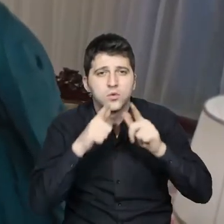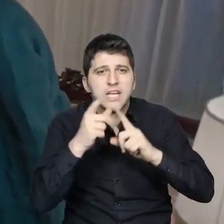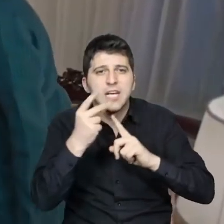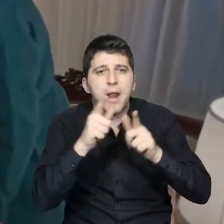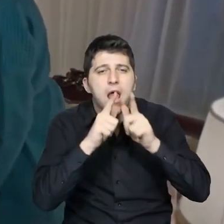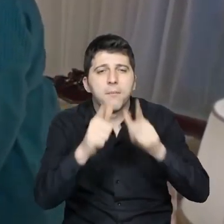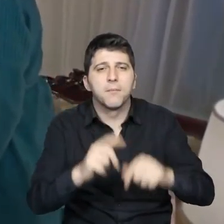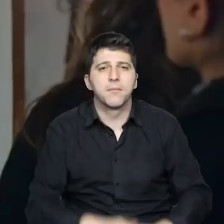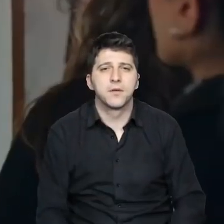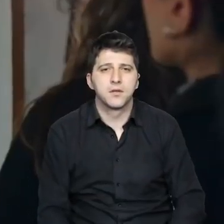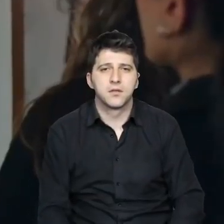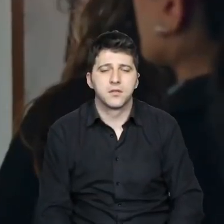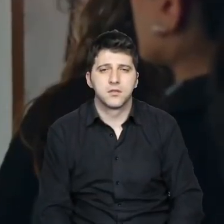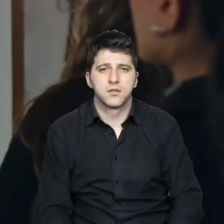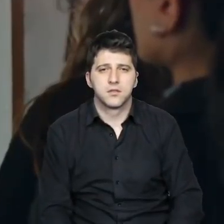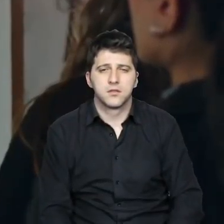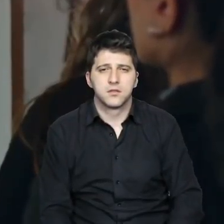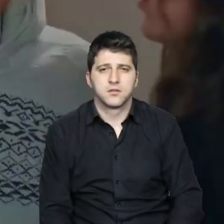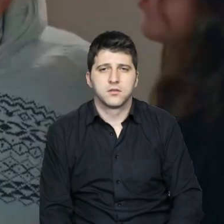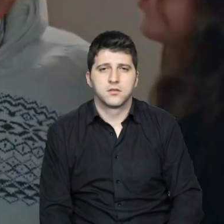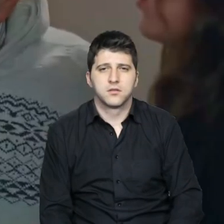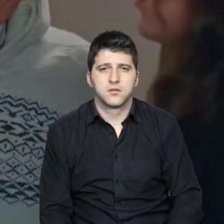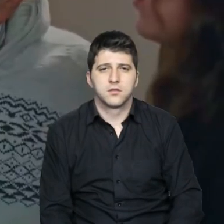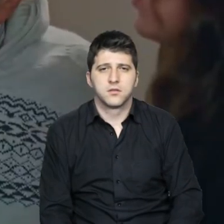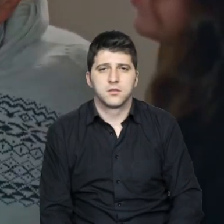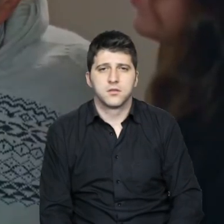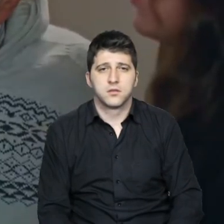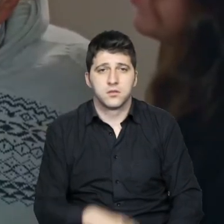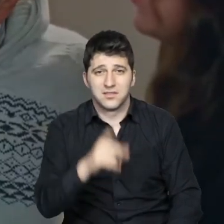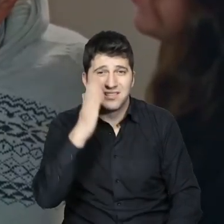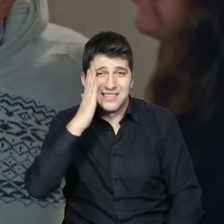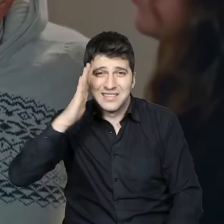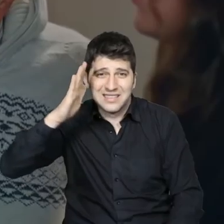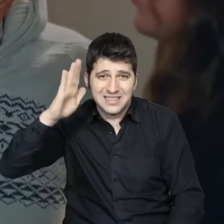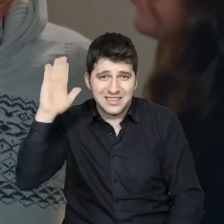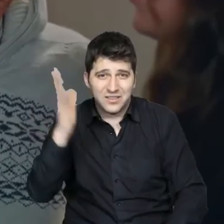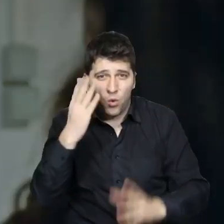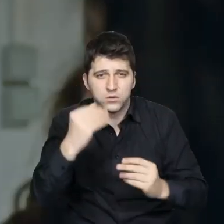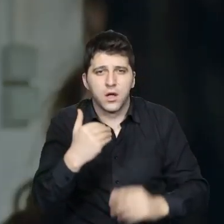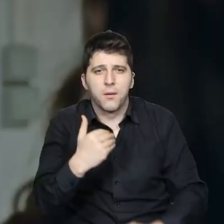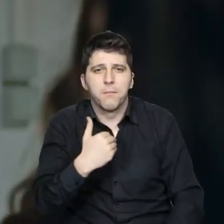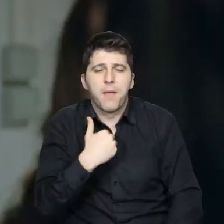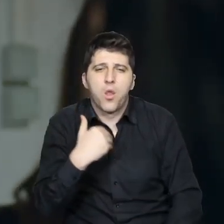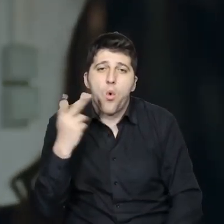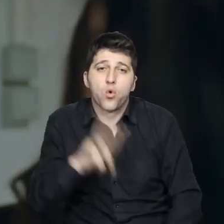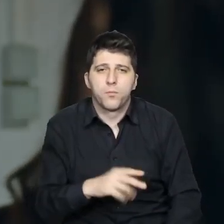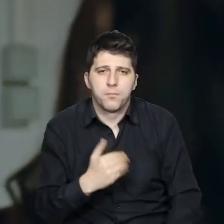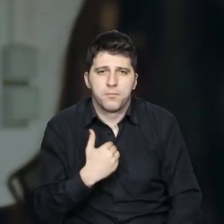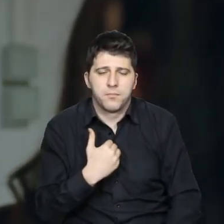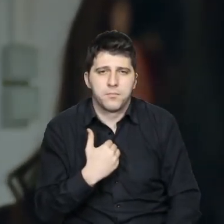İbrahim! İbrahim'in eli havada. O tokadı atarsan beni öldürürsün.